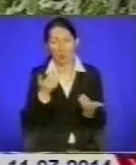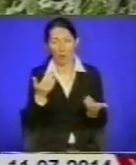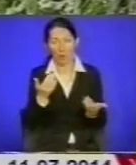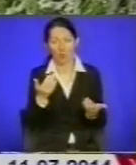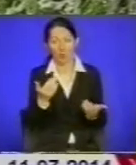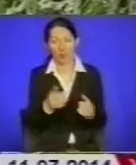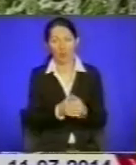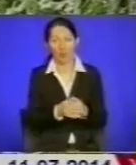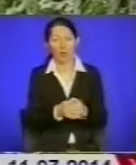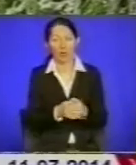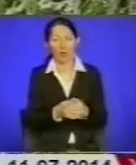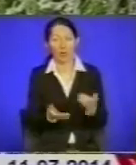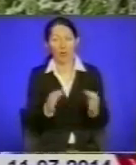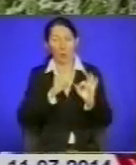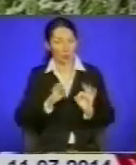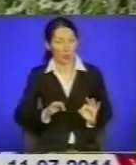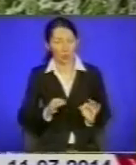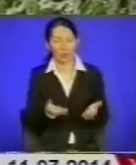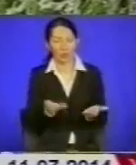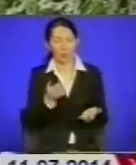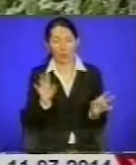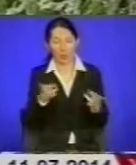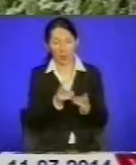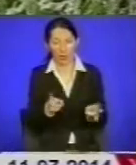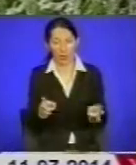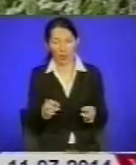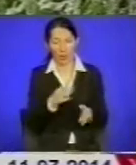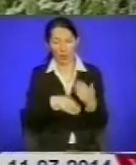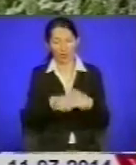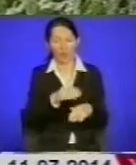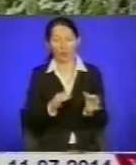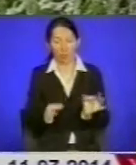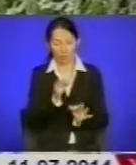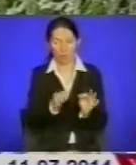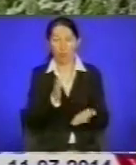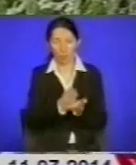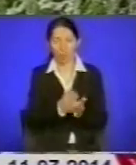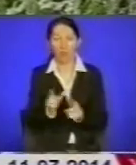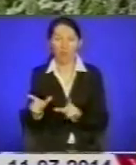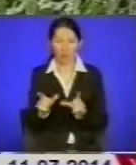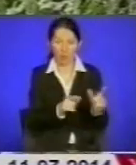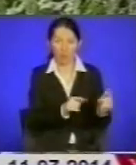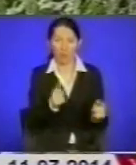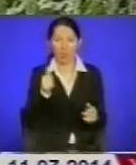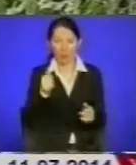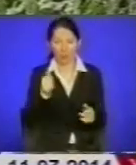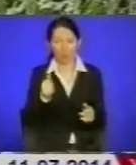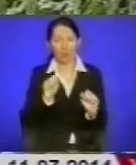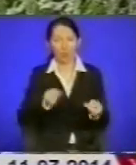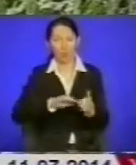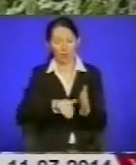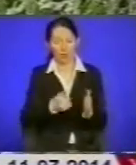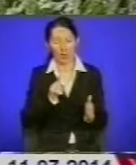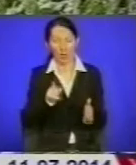буде прокуратура. До суда там є заїзд, ну, кнопка визова, і кнопка визова це можна визвати, і